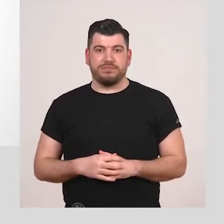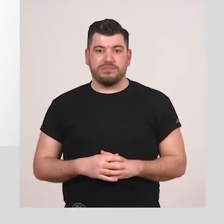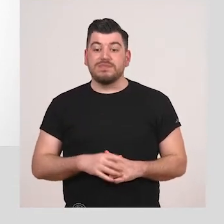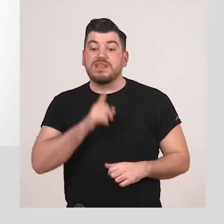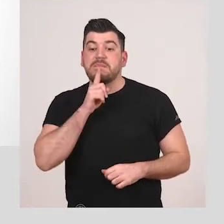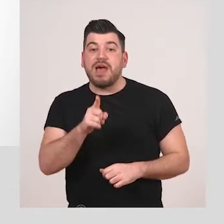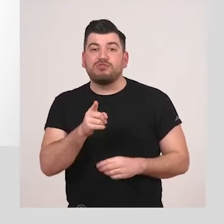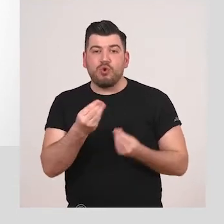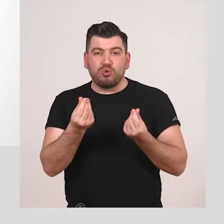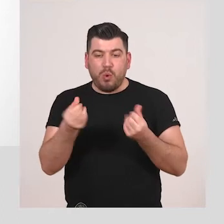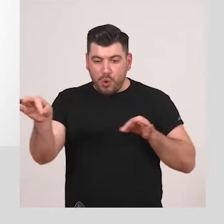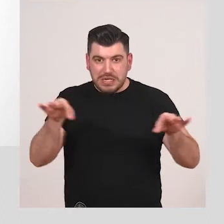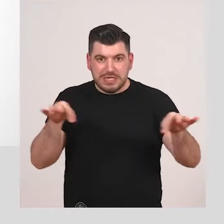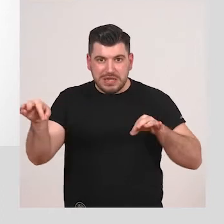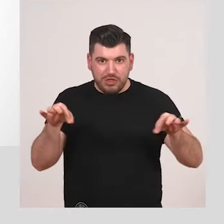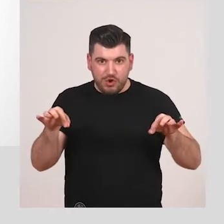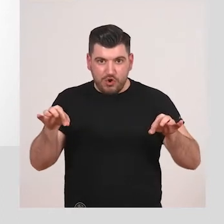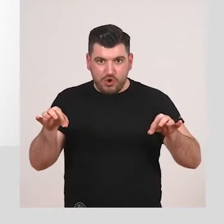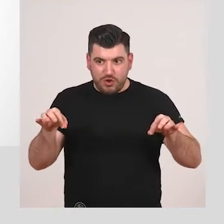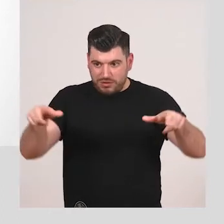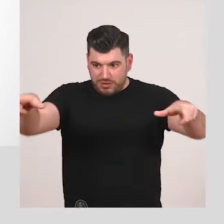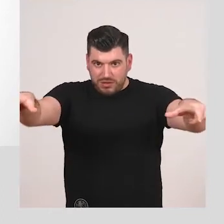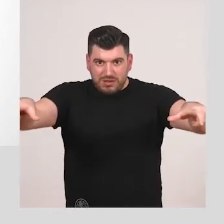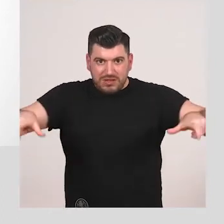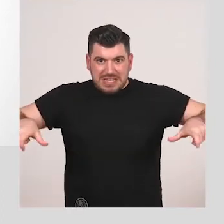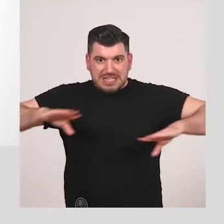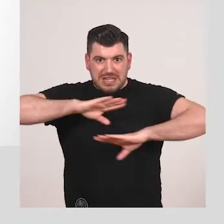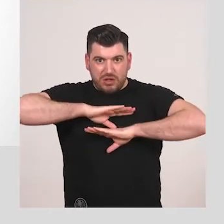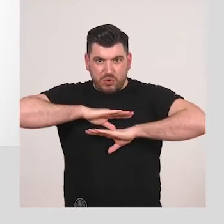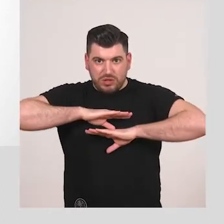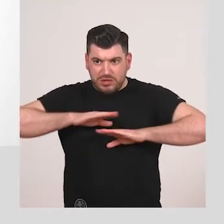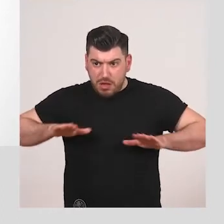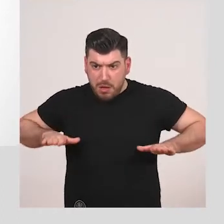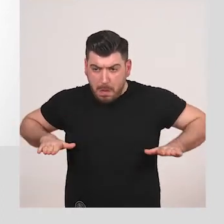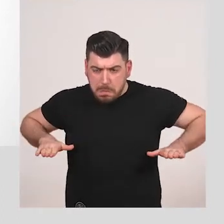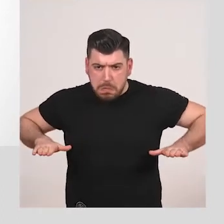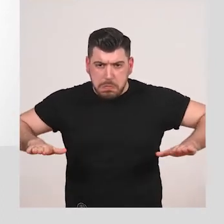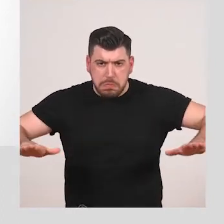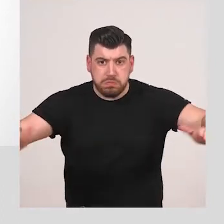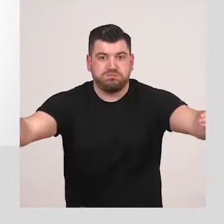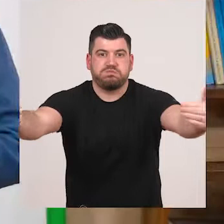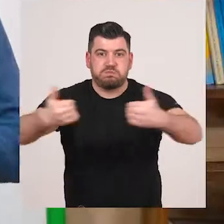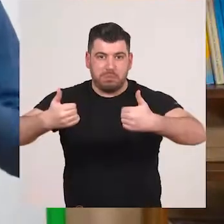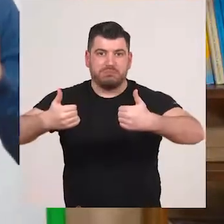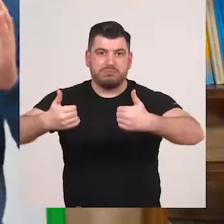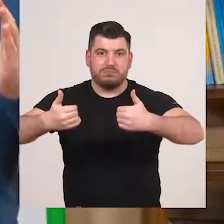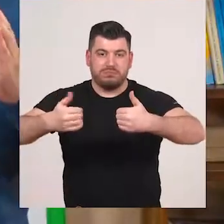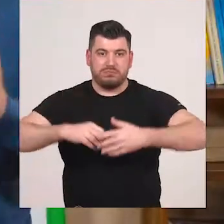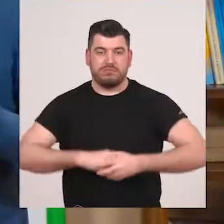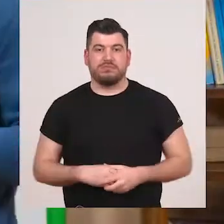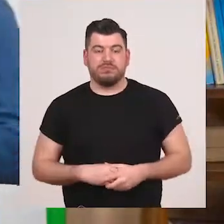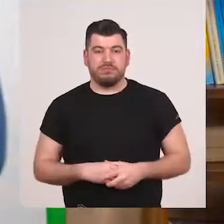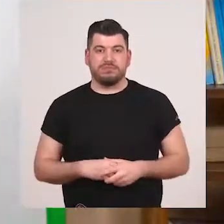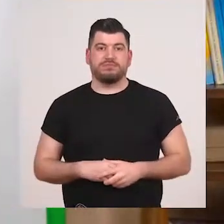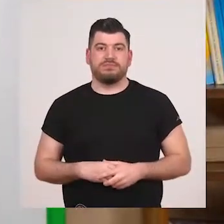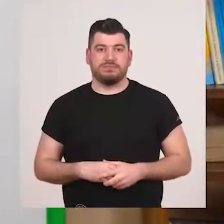την κίνηση θα προσπαθούσε να σπάσει τα άκρα του περσικού στρατού και να τους κυκλώσει.